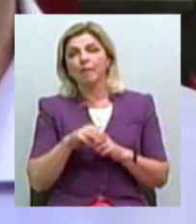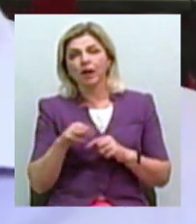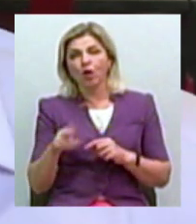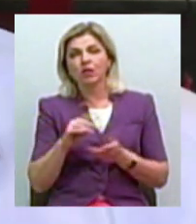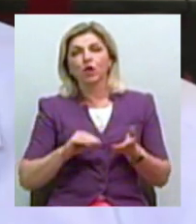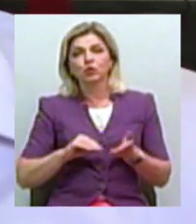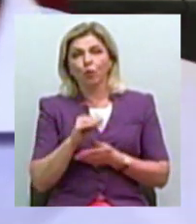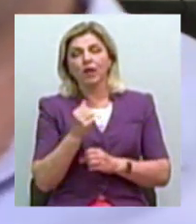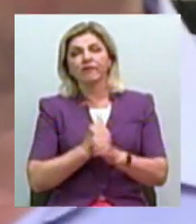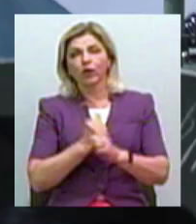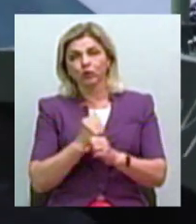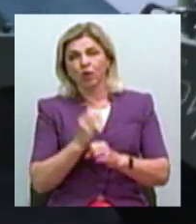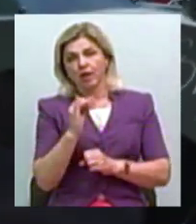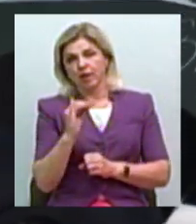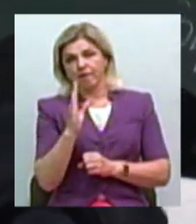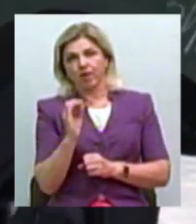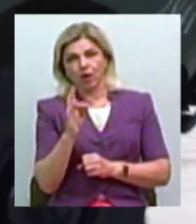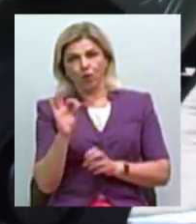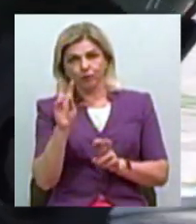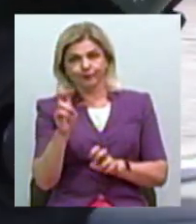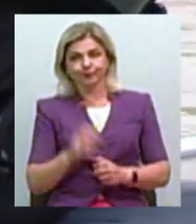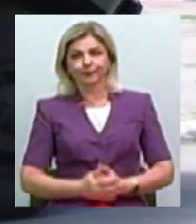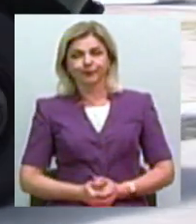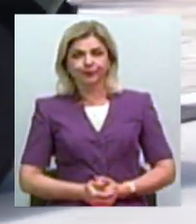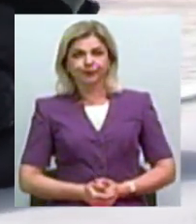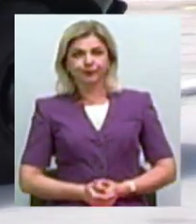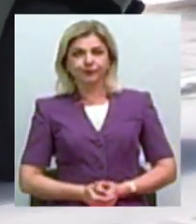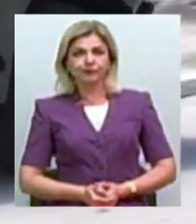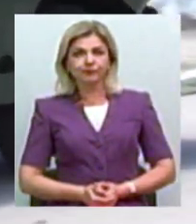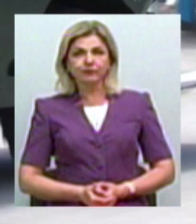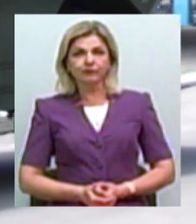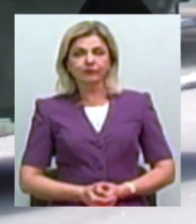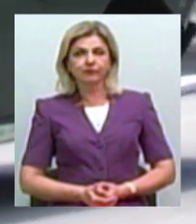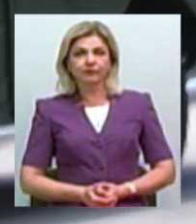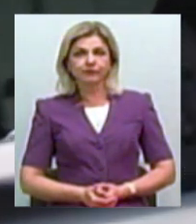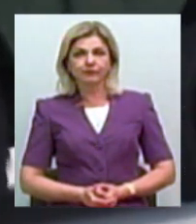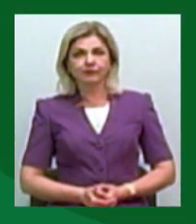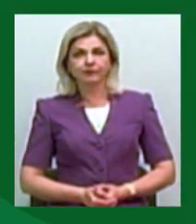закупівлю двигунів «Івека». Валентина Гурова, Юлія Кускова. Новини ЮА Миколаїв.